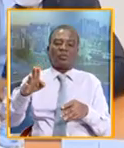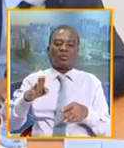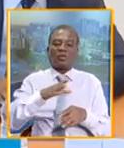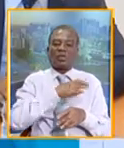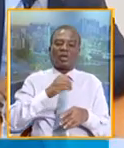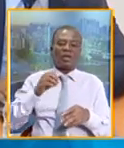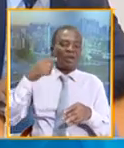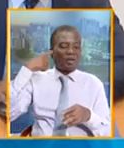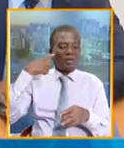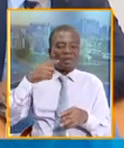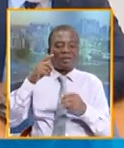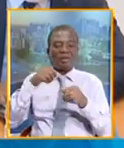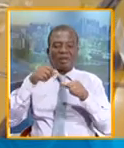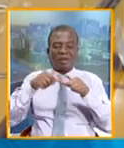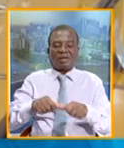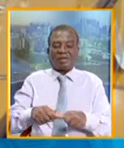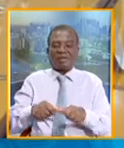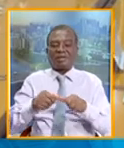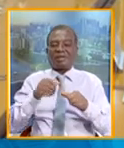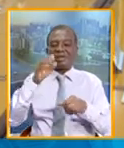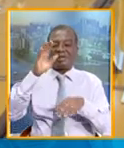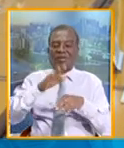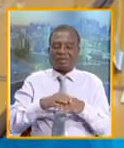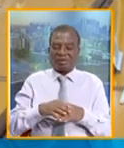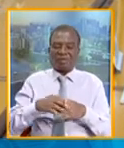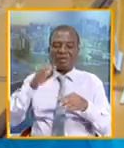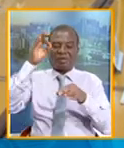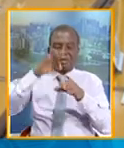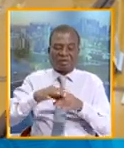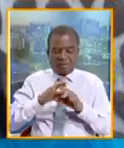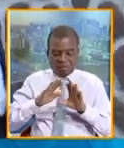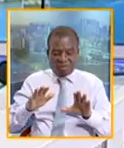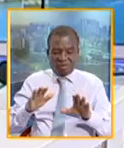l'État entend maintenir sa main tendue à l'opposition pour un scrutin apaisé.